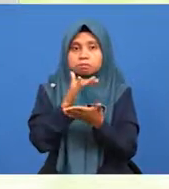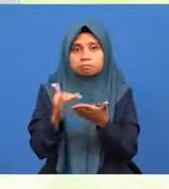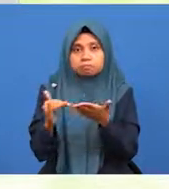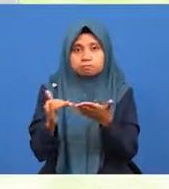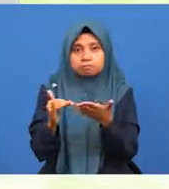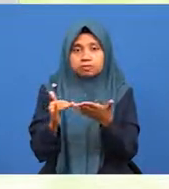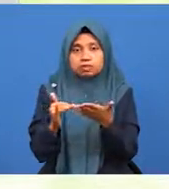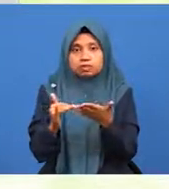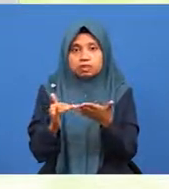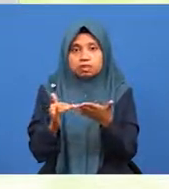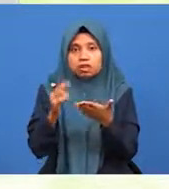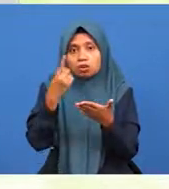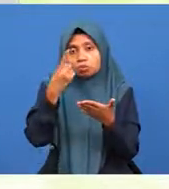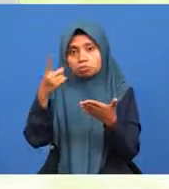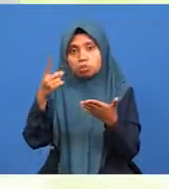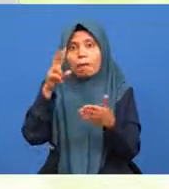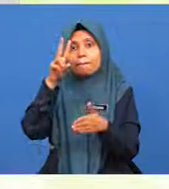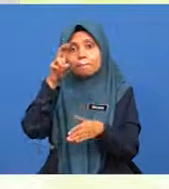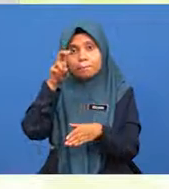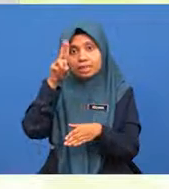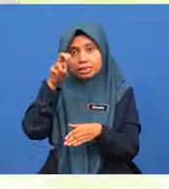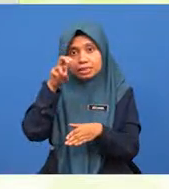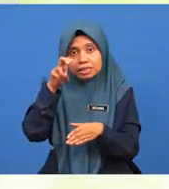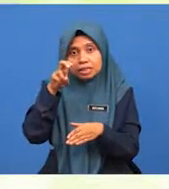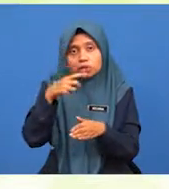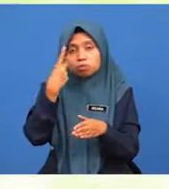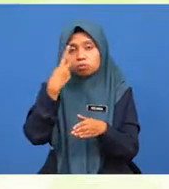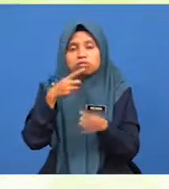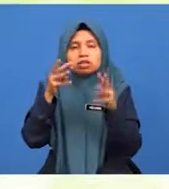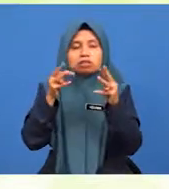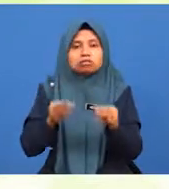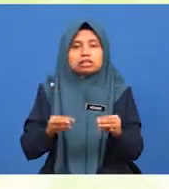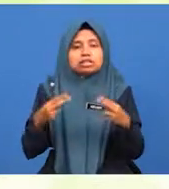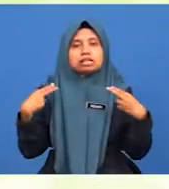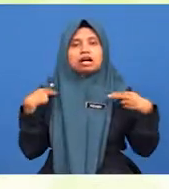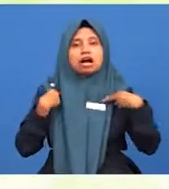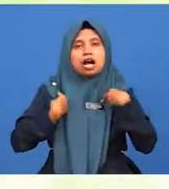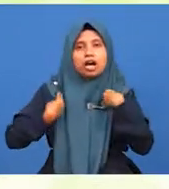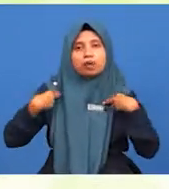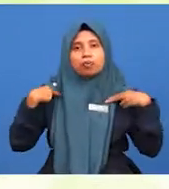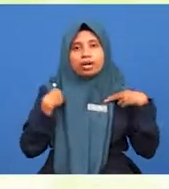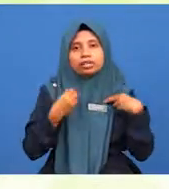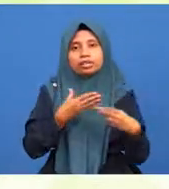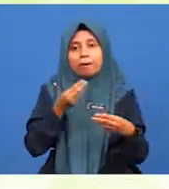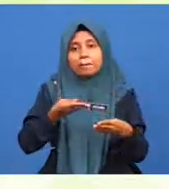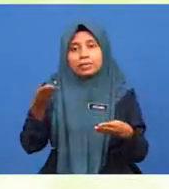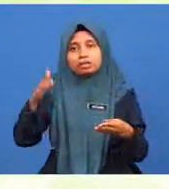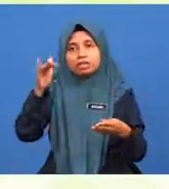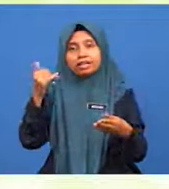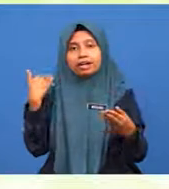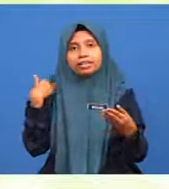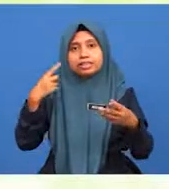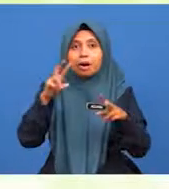untuk manusia, haiwan dan benda yang berpasangan. Contohnya, penjodoh bilangan